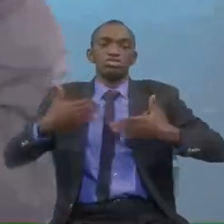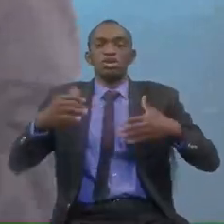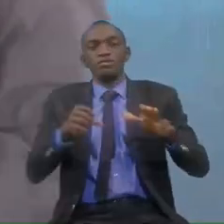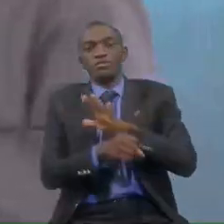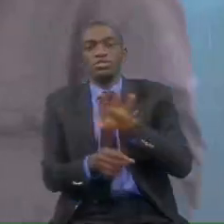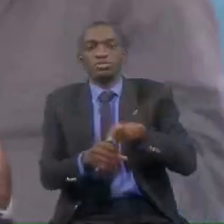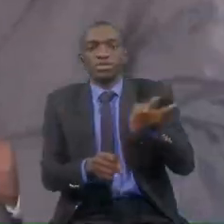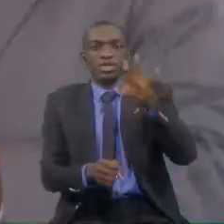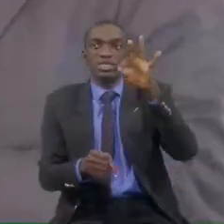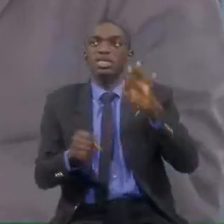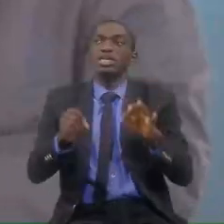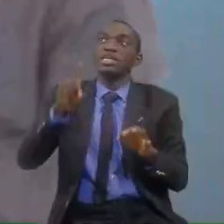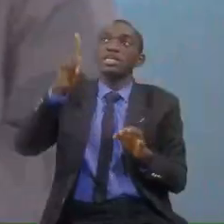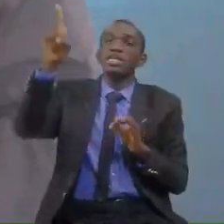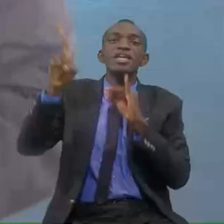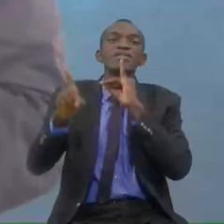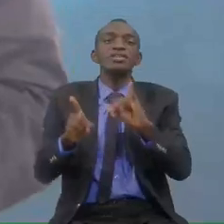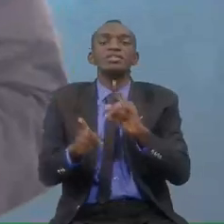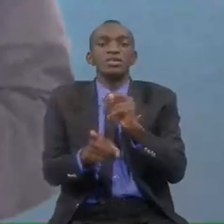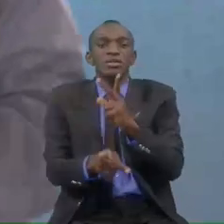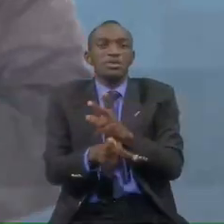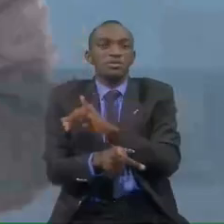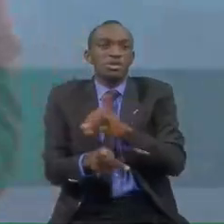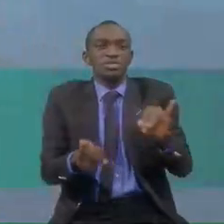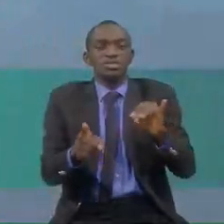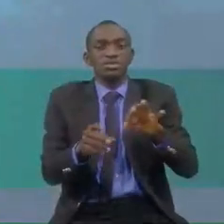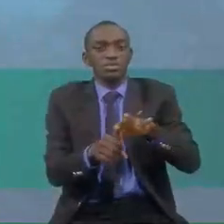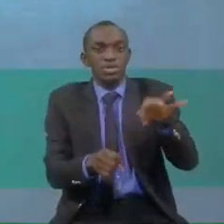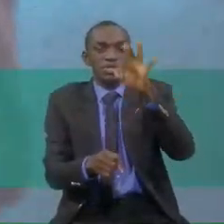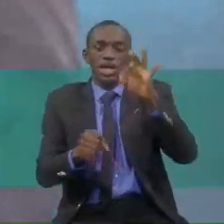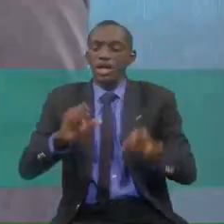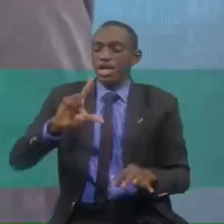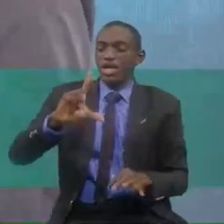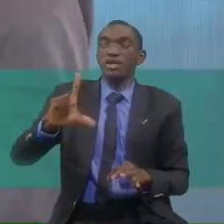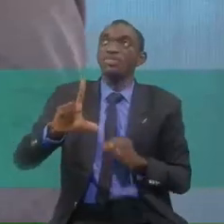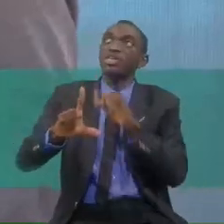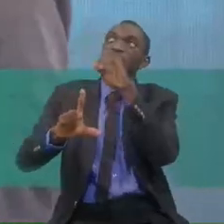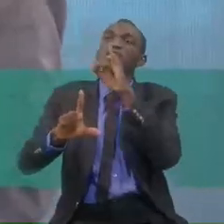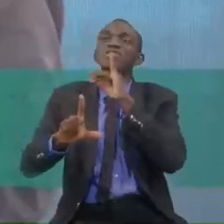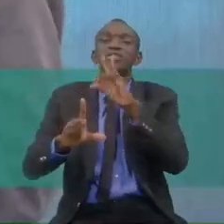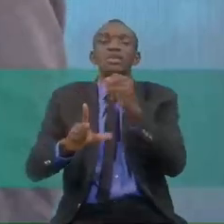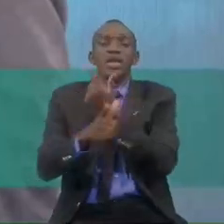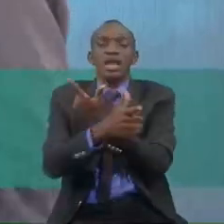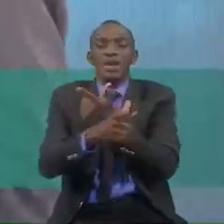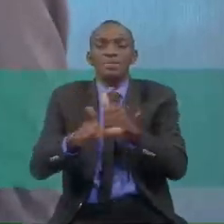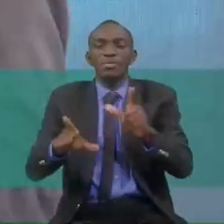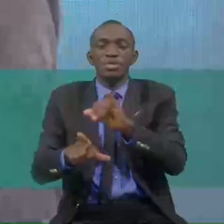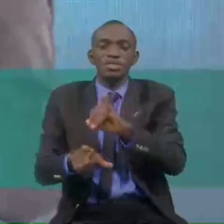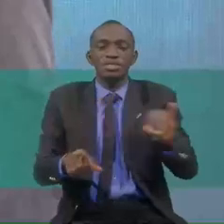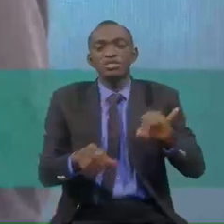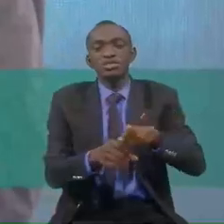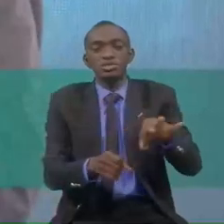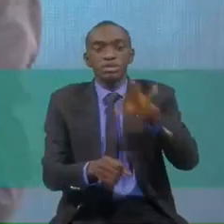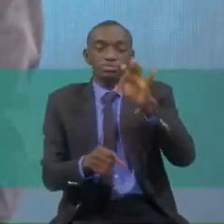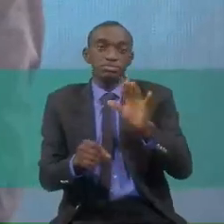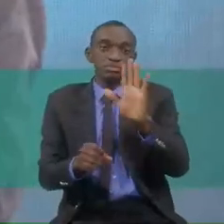garde, il est l'esprit qui affranchit. Vous savez, lorsque on